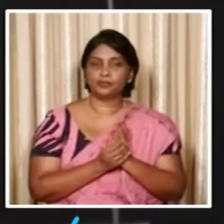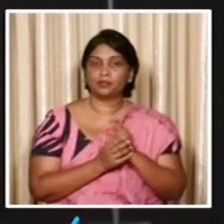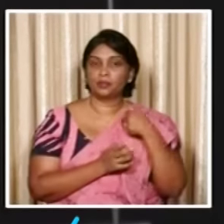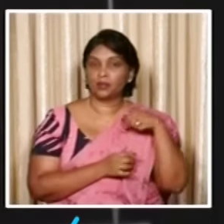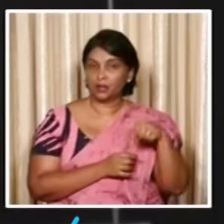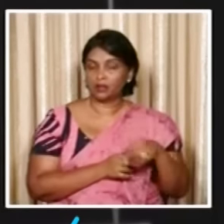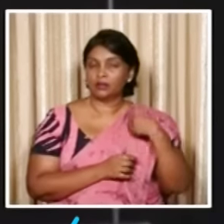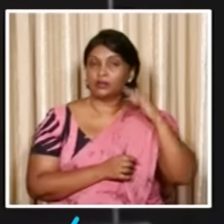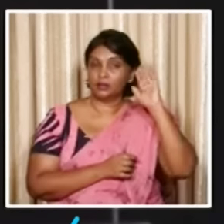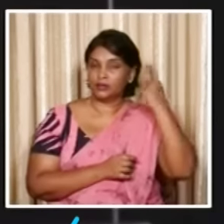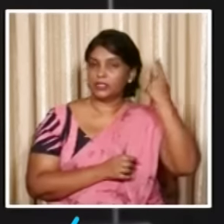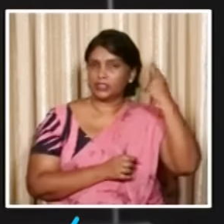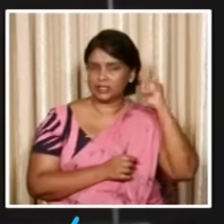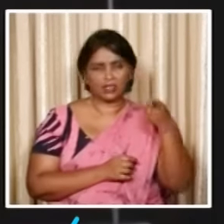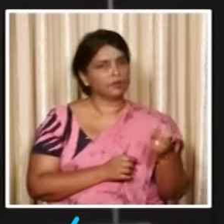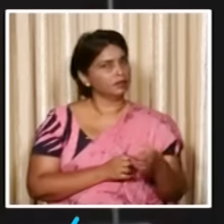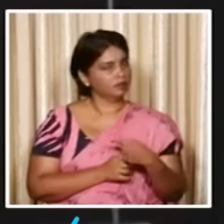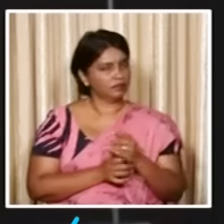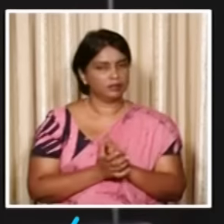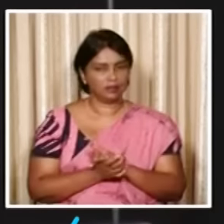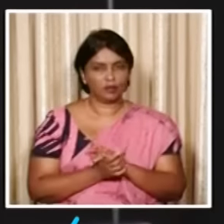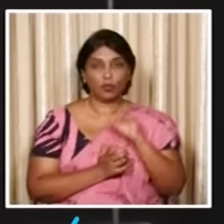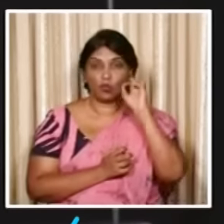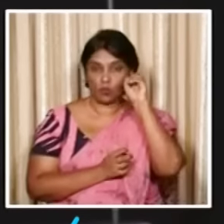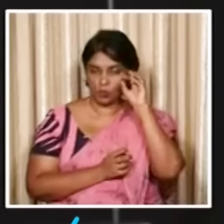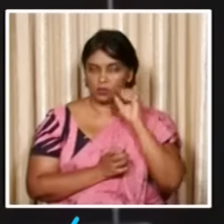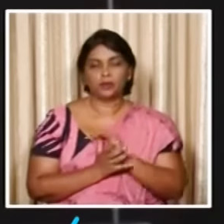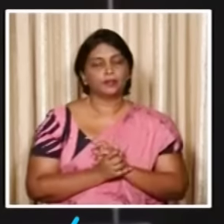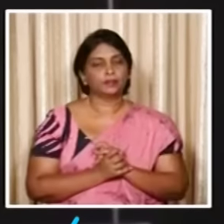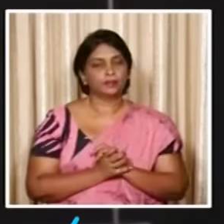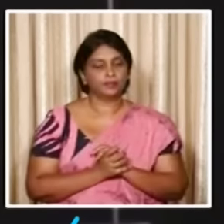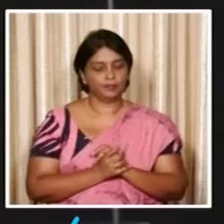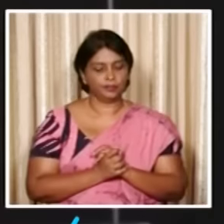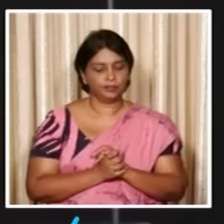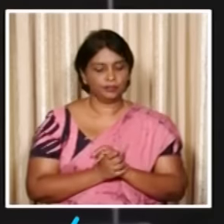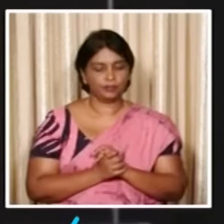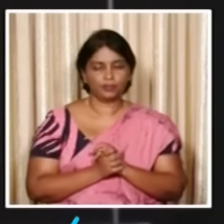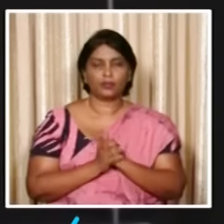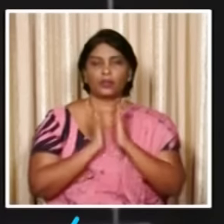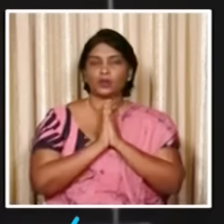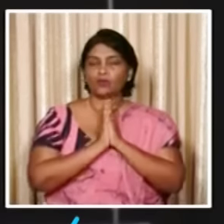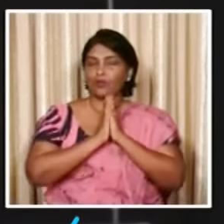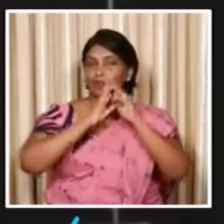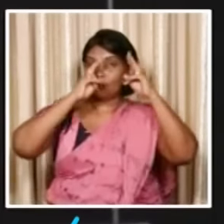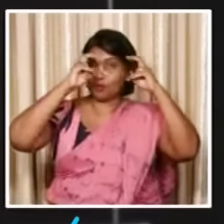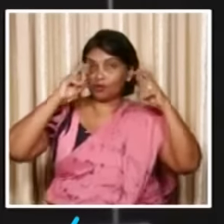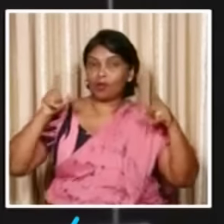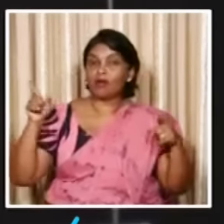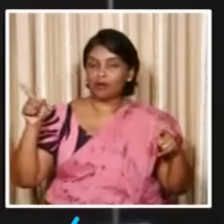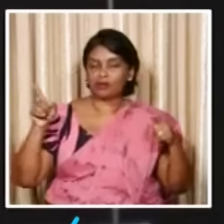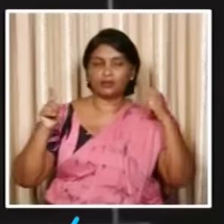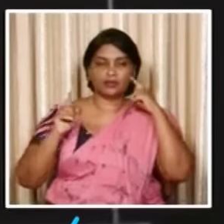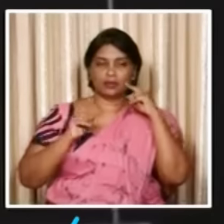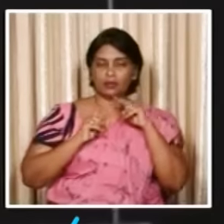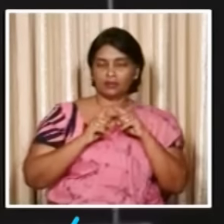நேற்றைய தினம் காலை நாங்கள் ஒரு வெடுக்குநாரிமலை சிவன் ஆலயம் தொடர்பான விடயத்தை இந்த